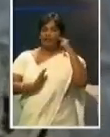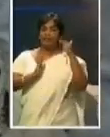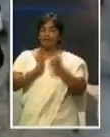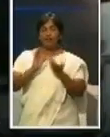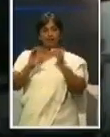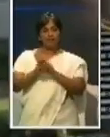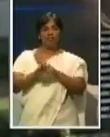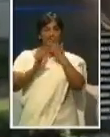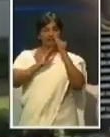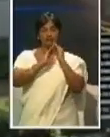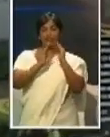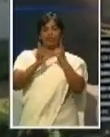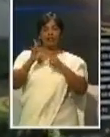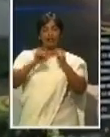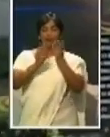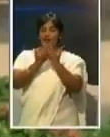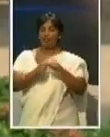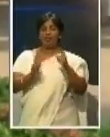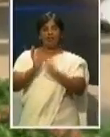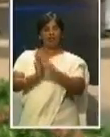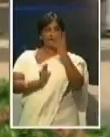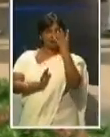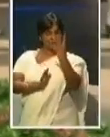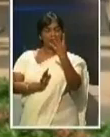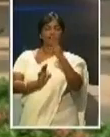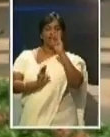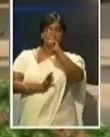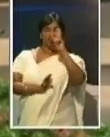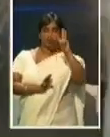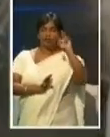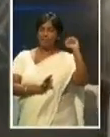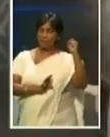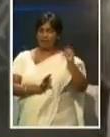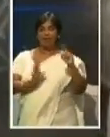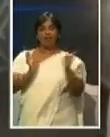විභාගයට පෙනී සිටින පාසල් අයදුම්කරුවන්ගේ සංඛ්‍යාව 433,050ක්.